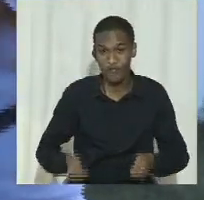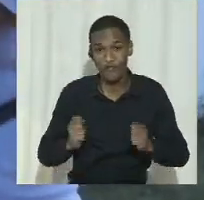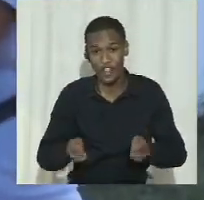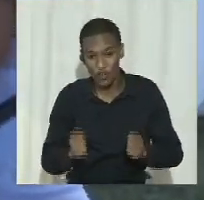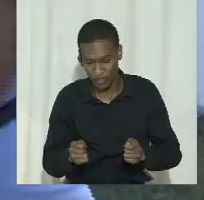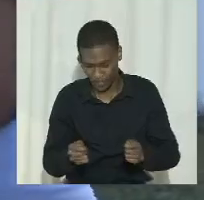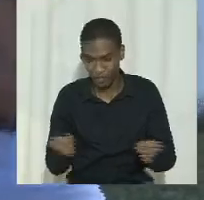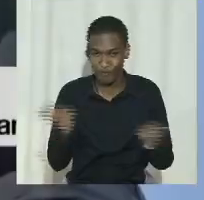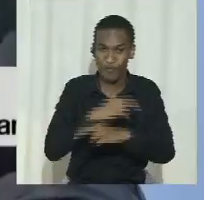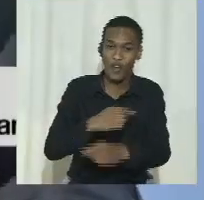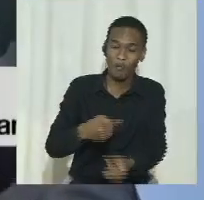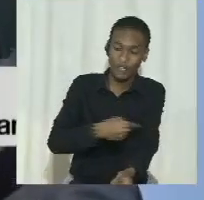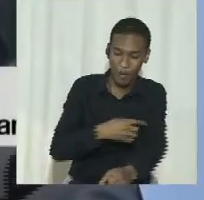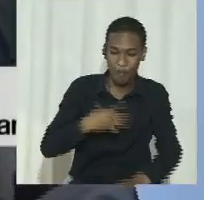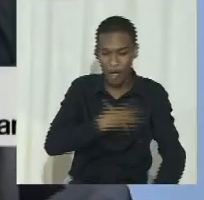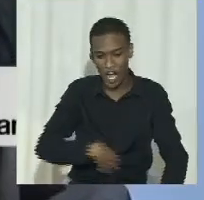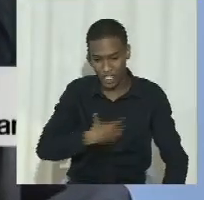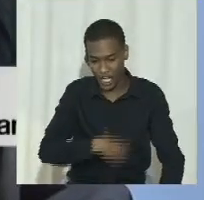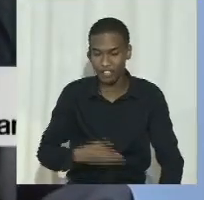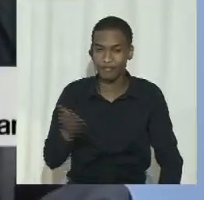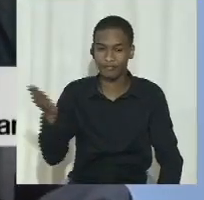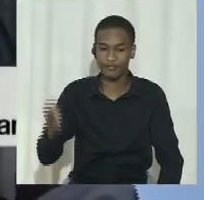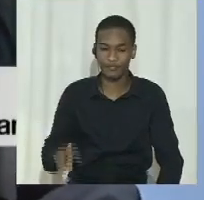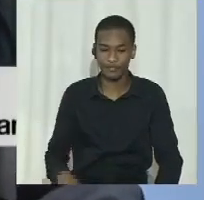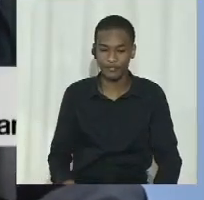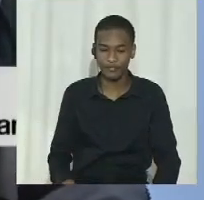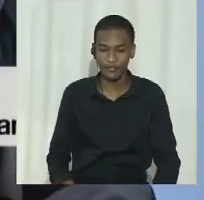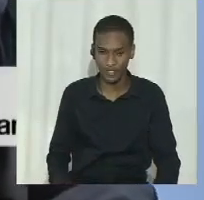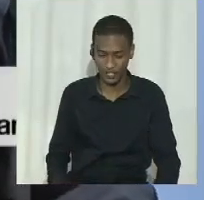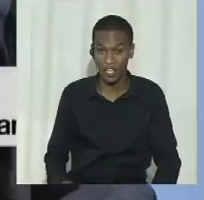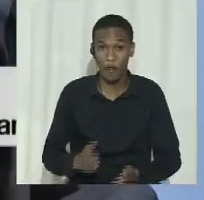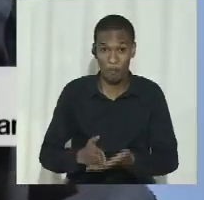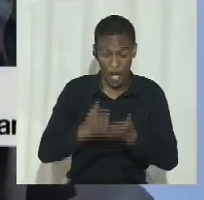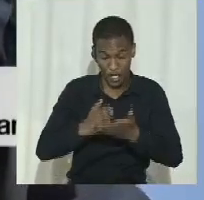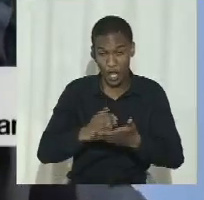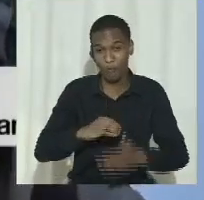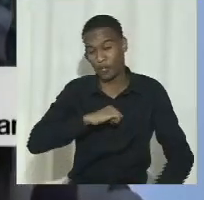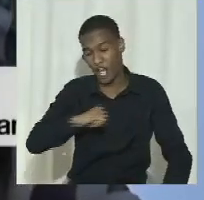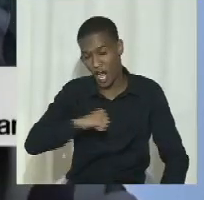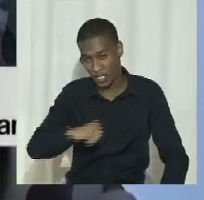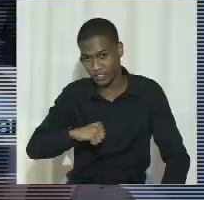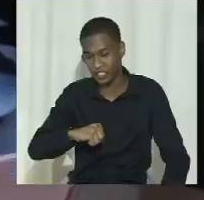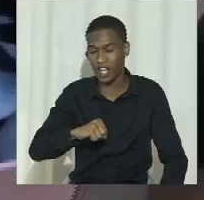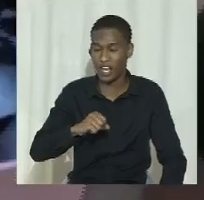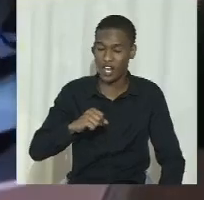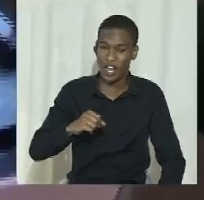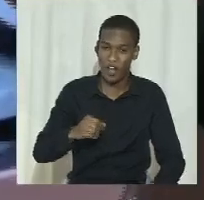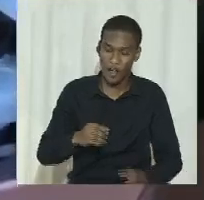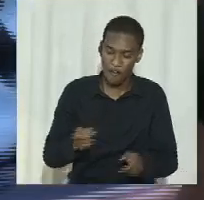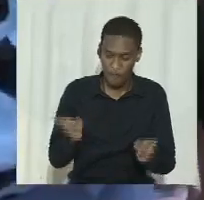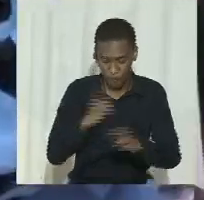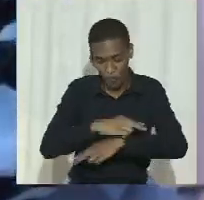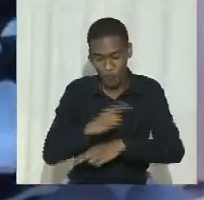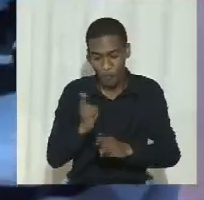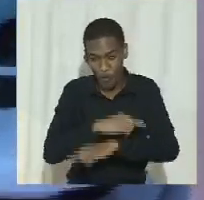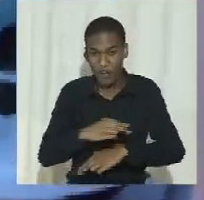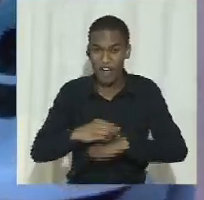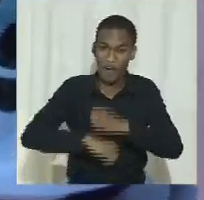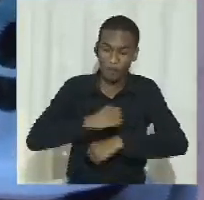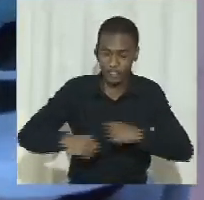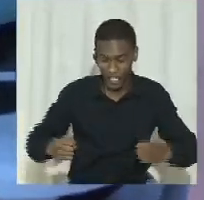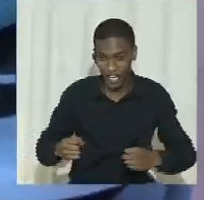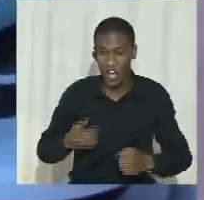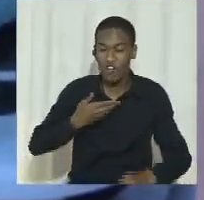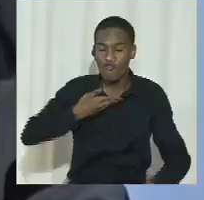entina hitsaboana ny marary. Fa magnampy kokoa amin'ny asa zay tanterainay amin'ny fanodiana an'ilay marary voan'ny coronavirus